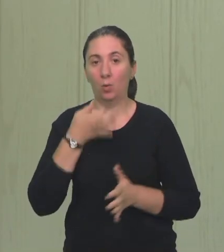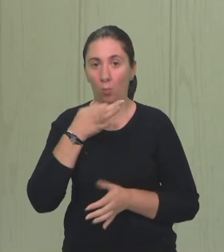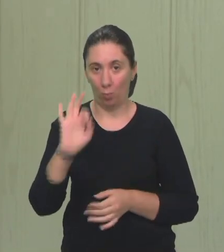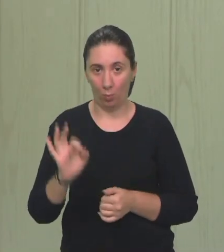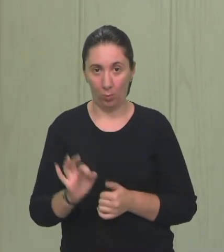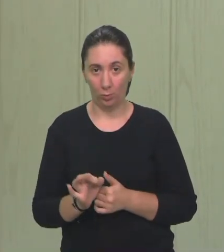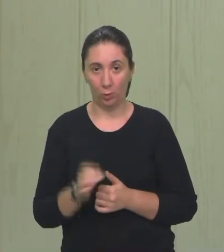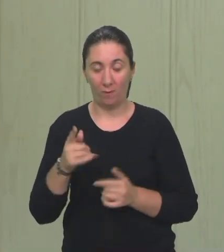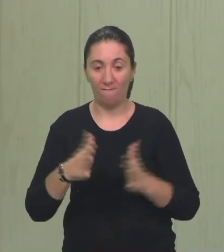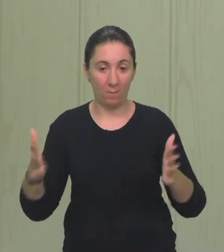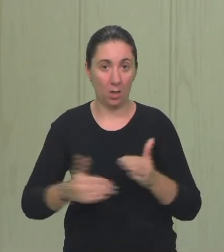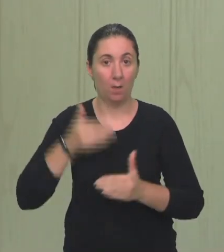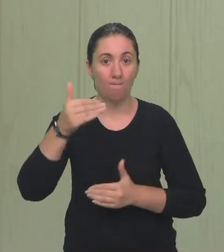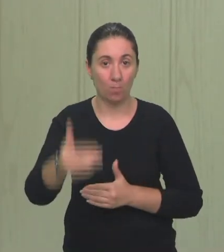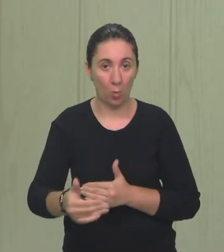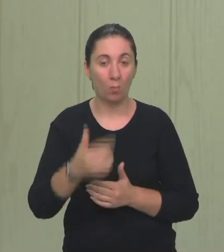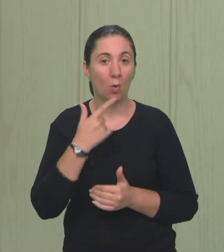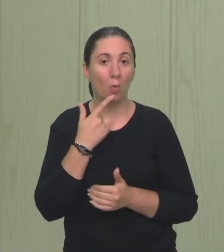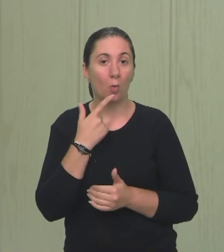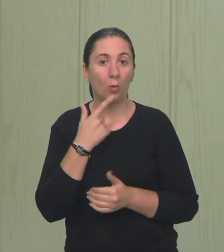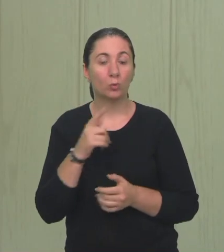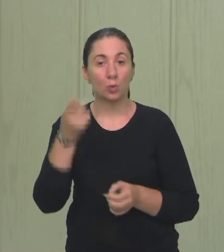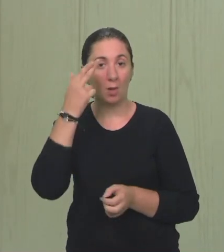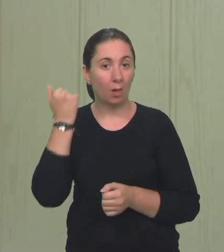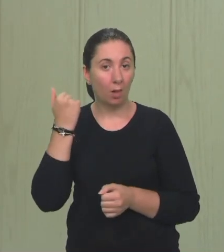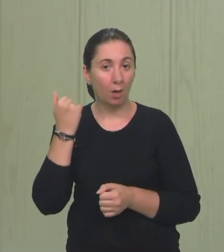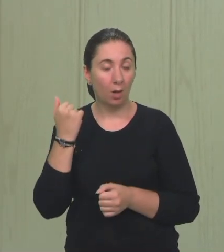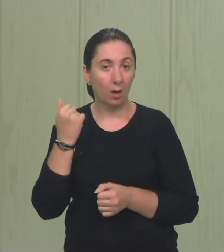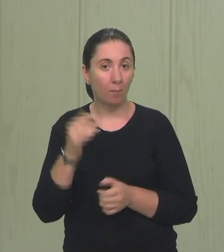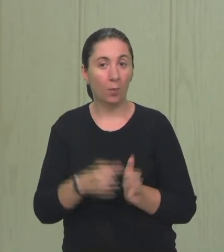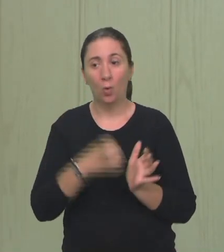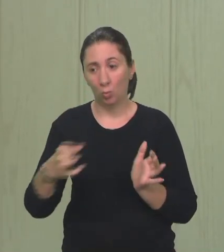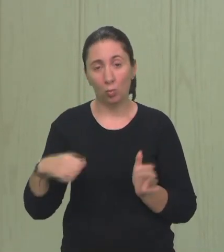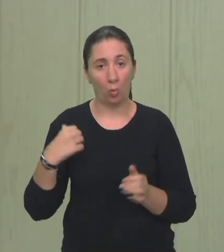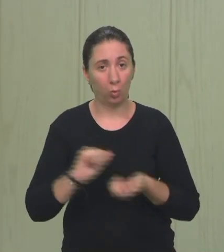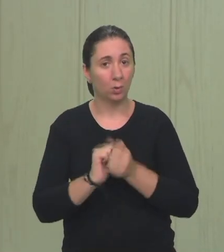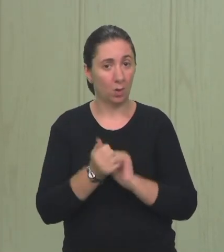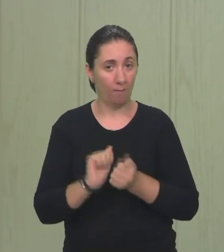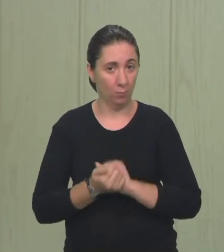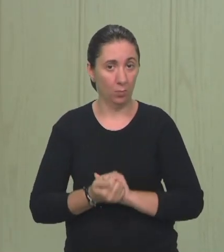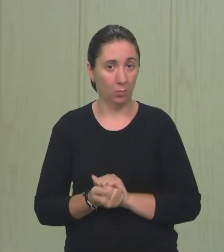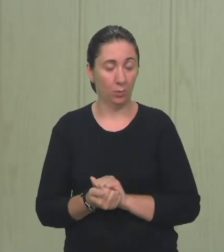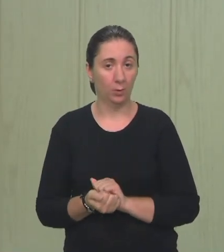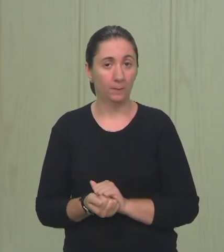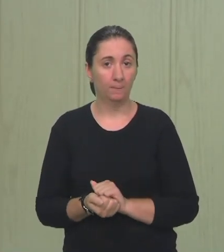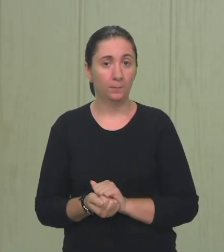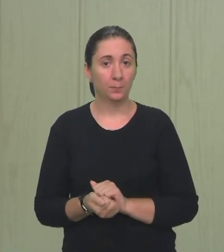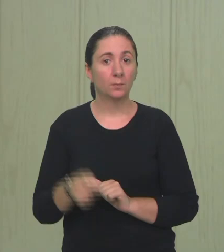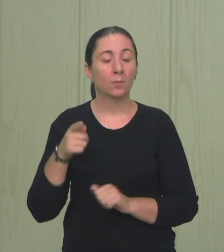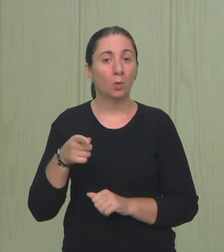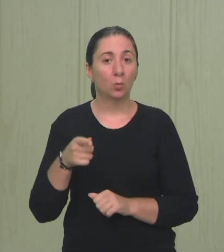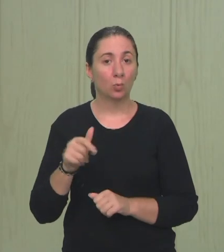veliki pomak za koje su se slijepi već dulji niz godina borili i to